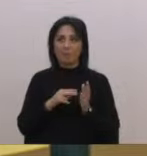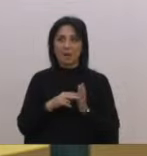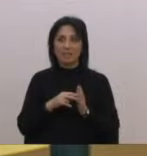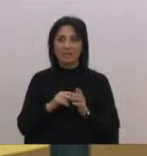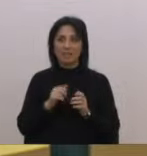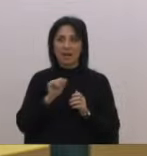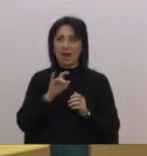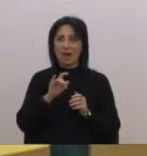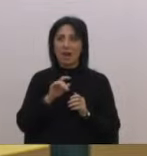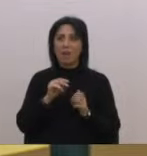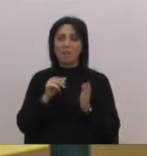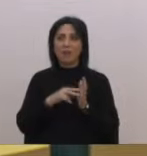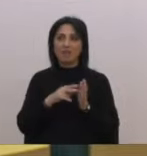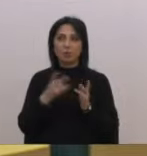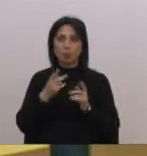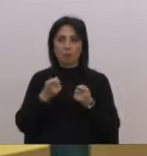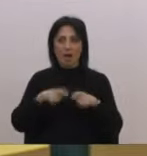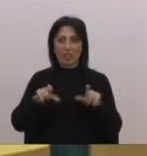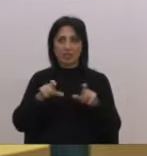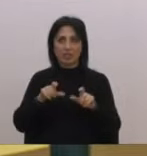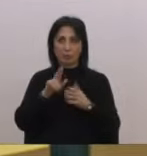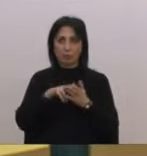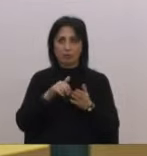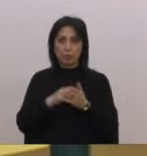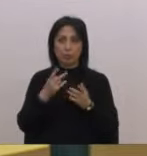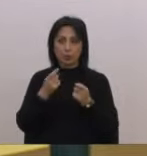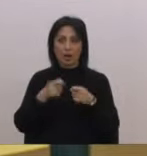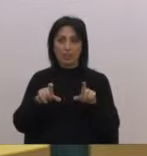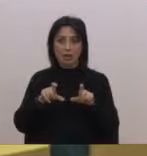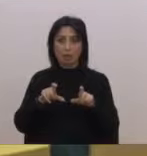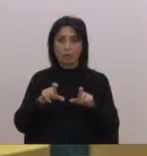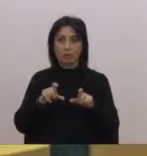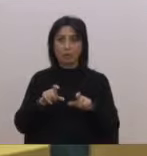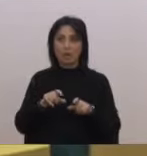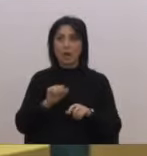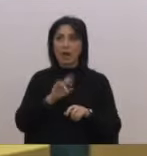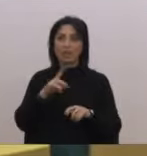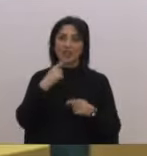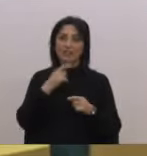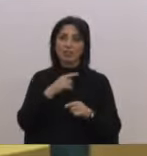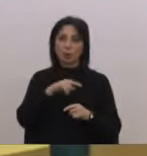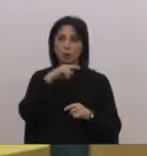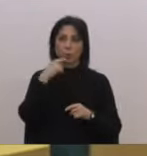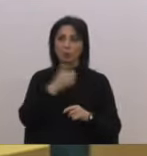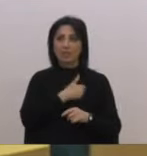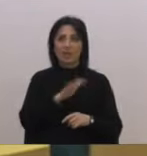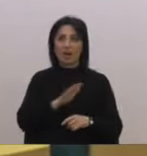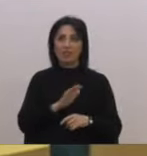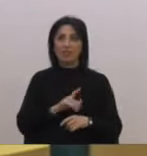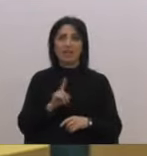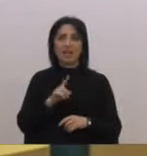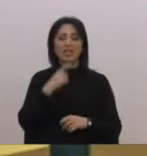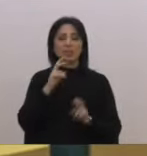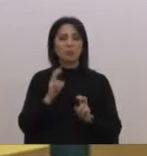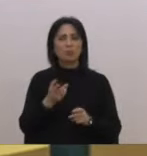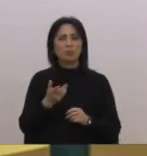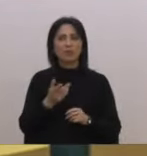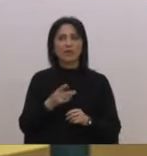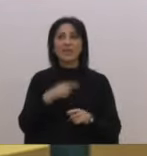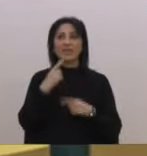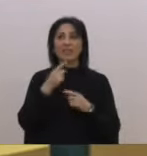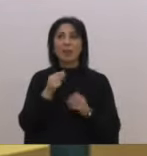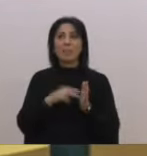deba, da, unda gaizardos, bodiș, unda gaizardos, antkuitro ruseti arguinda, razgulisco, tanica